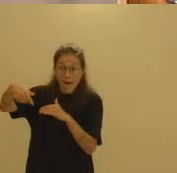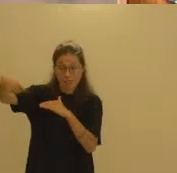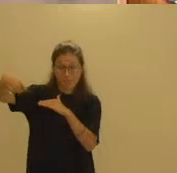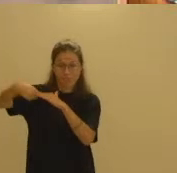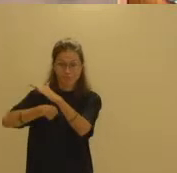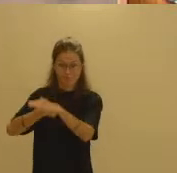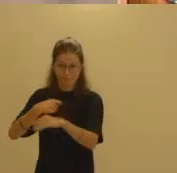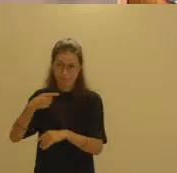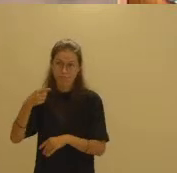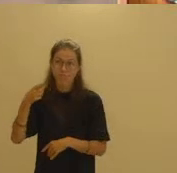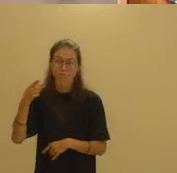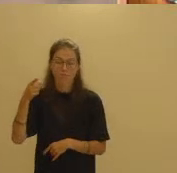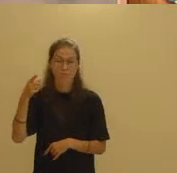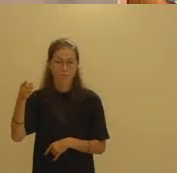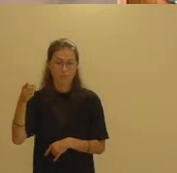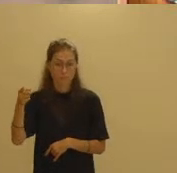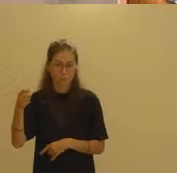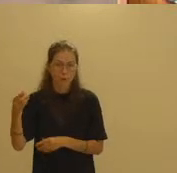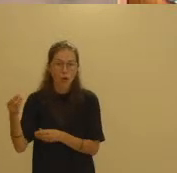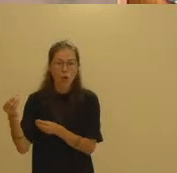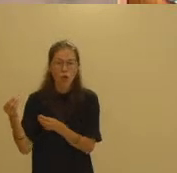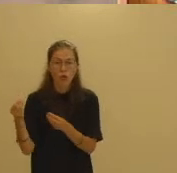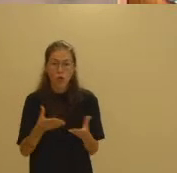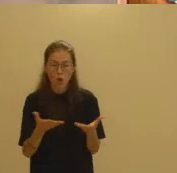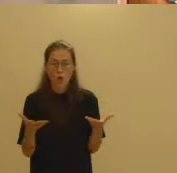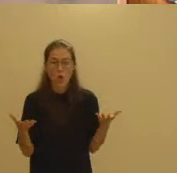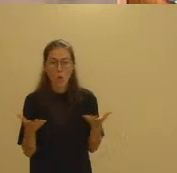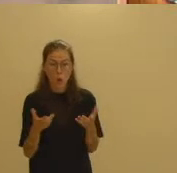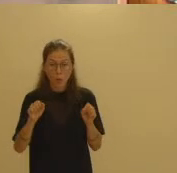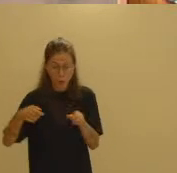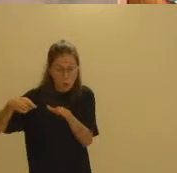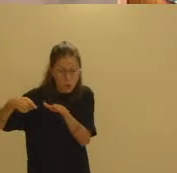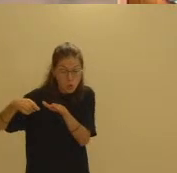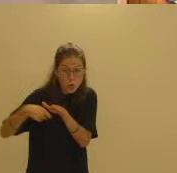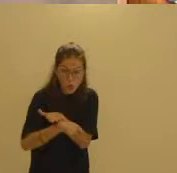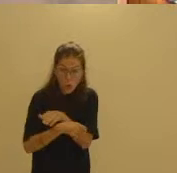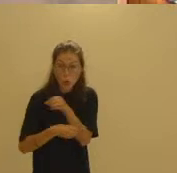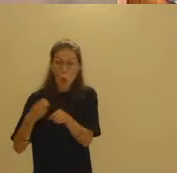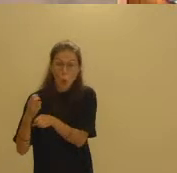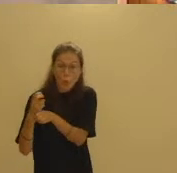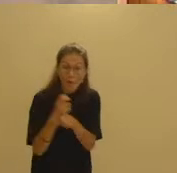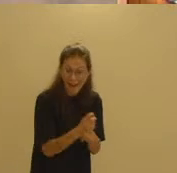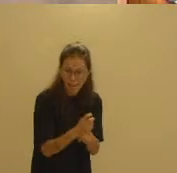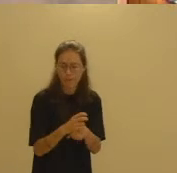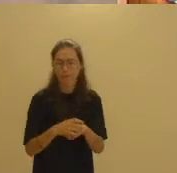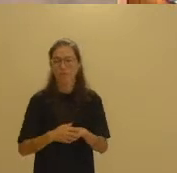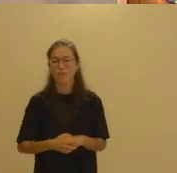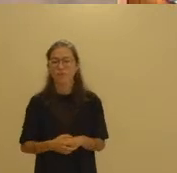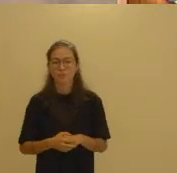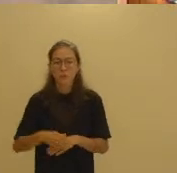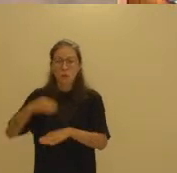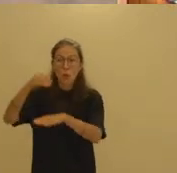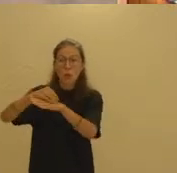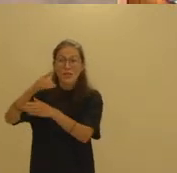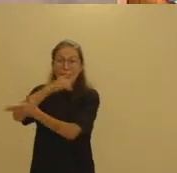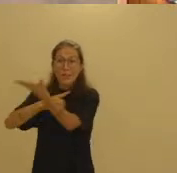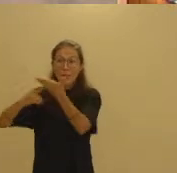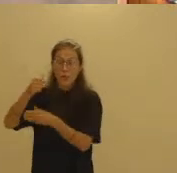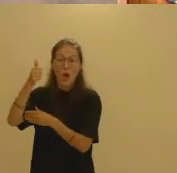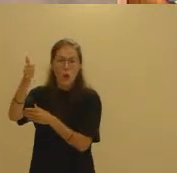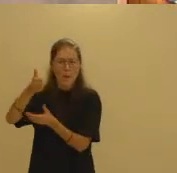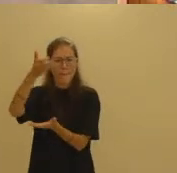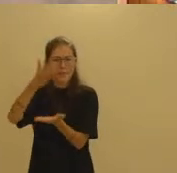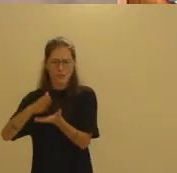de ressources, peuvent être octroyées aux bénéficiaires sous forme de subventions ou de prêts. Le Conseil départemental fixe le montant